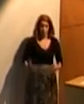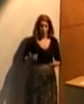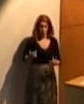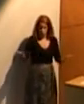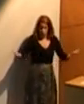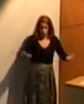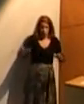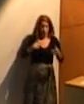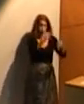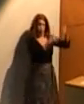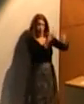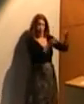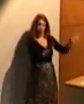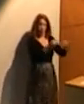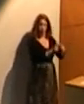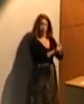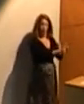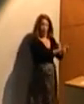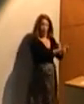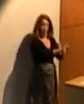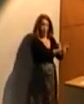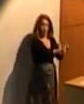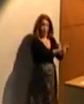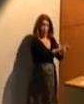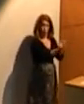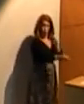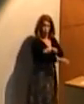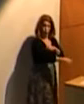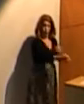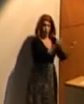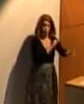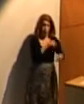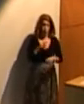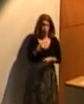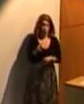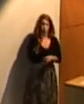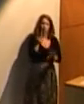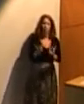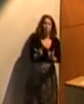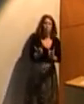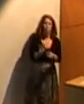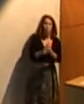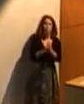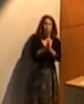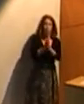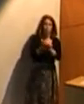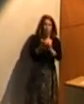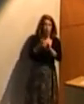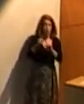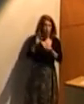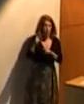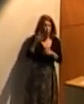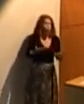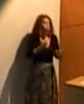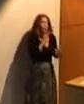paradigme dick est ce que nous allons passer de l'indisponibilité et de la non patrimonialisation du corps vers